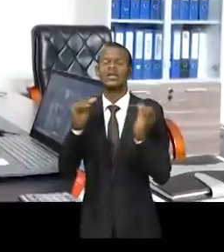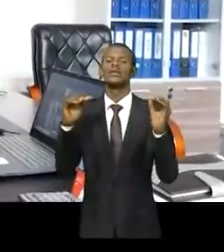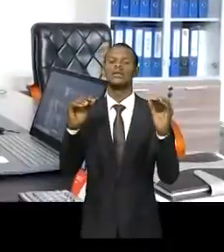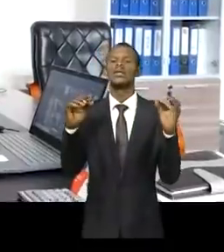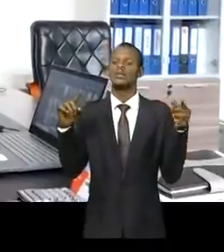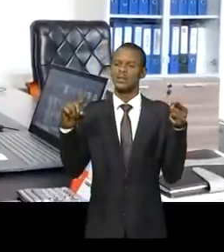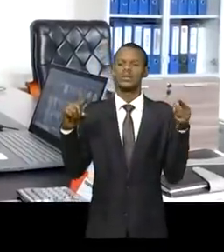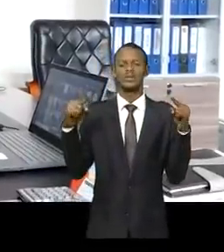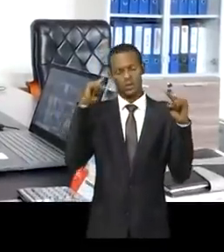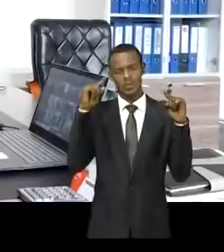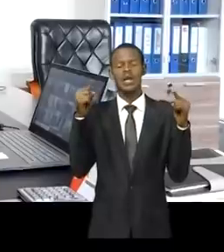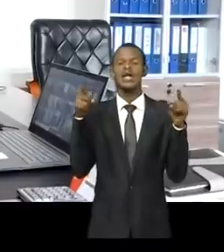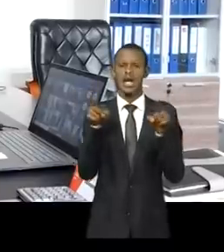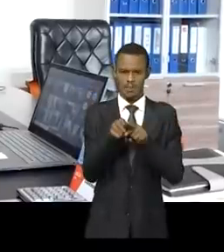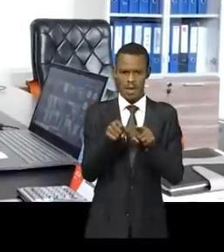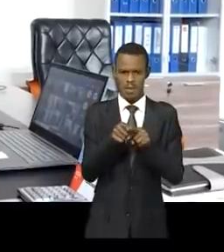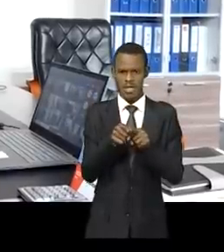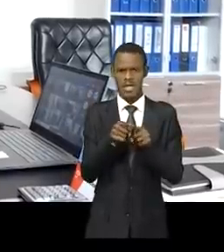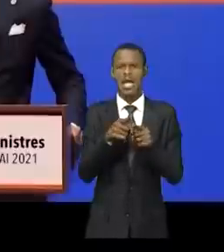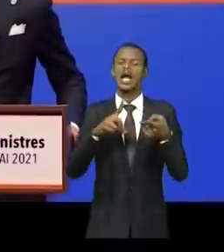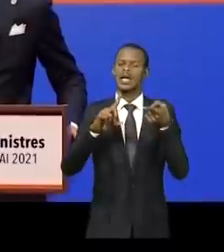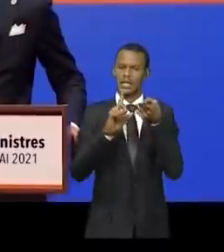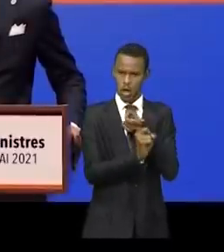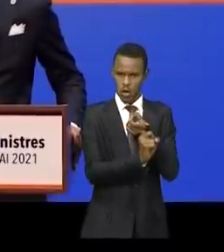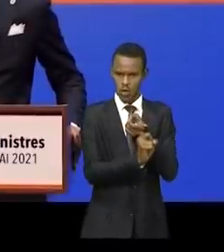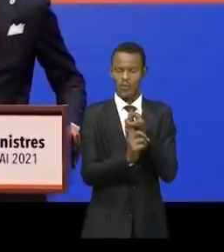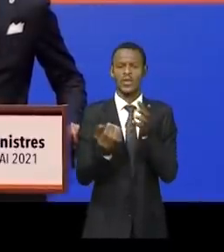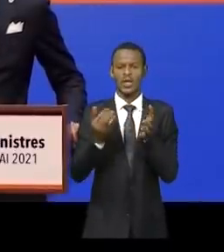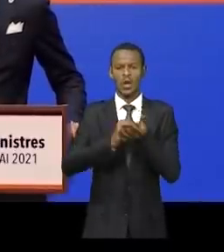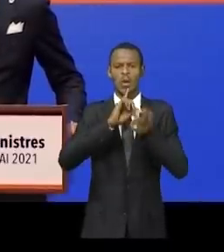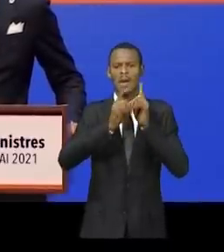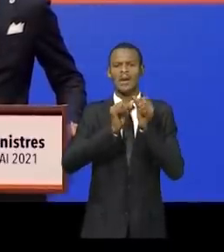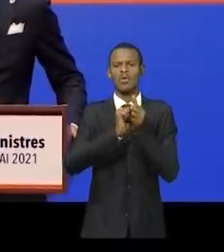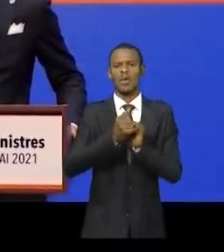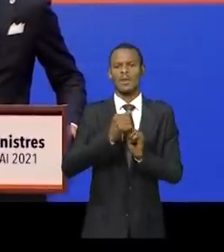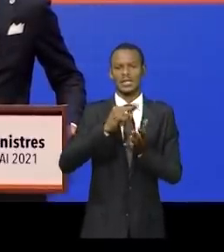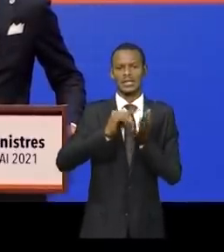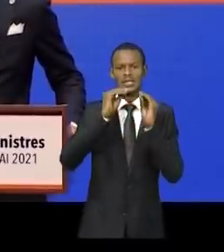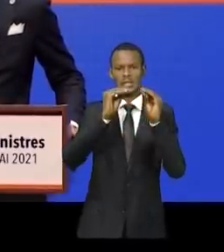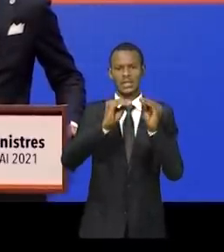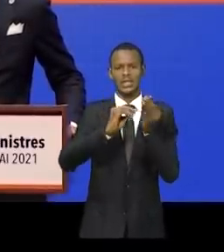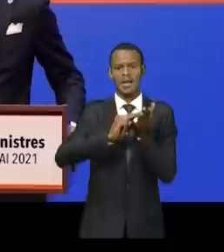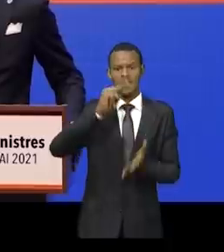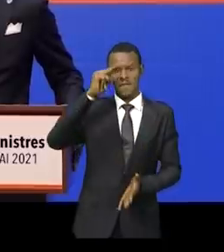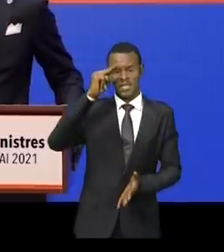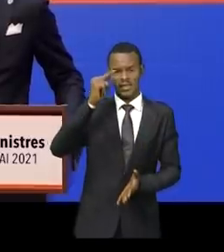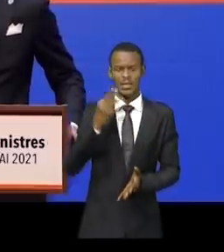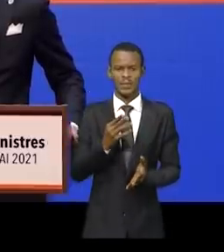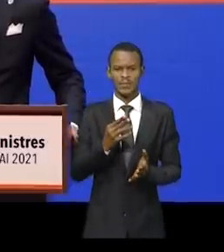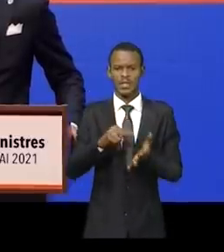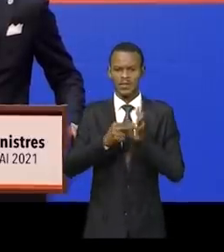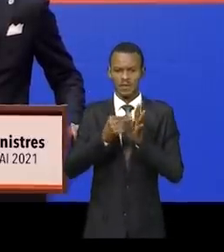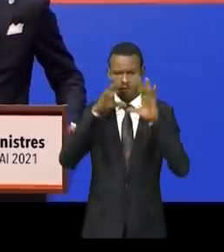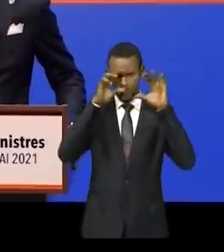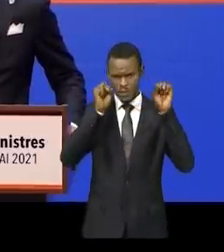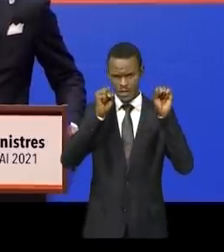nos provinces. 2. Au sujet de l'enseignement supérieur et universitaire. Après la visite qu'il a effectuée le mercredi 5